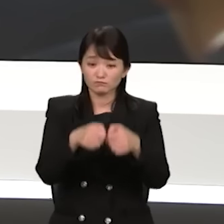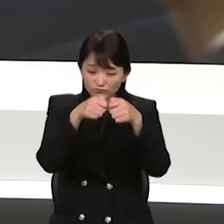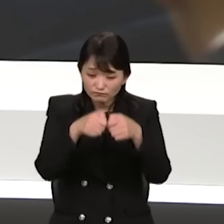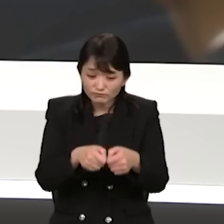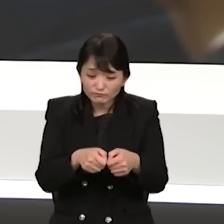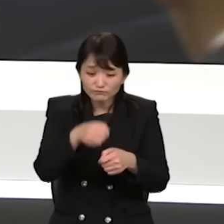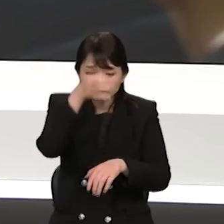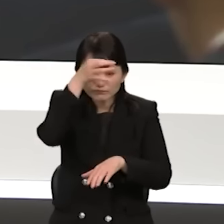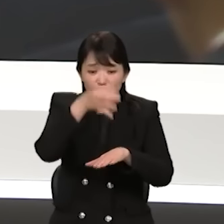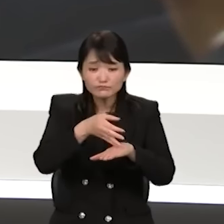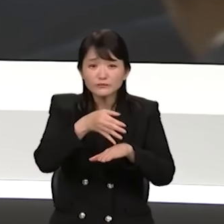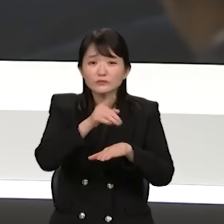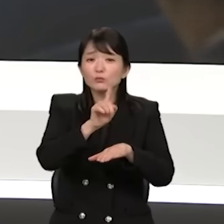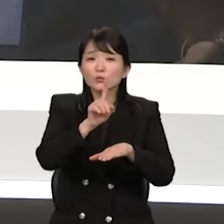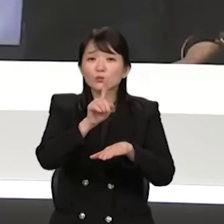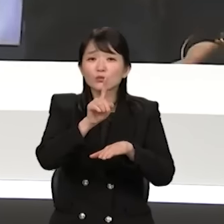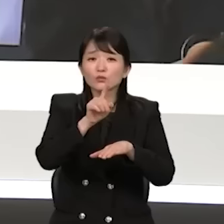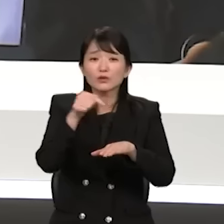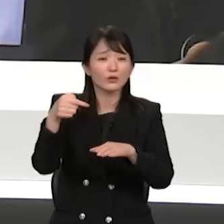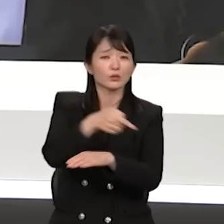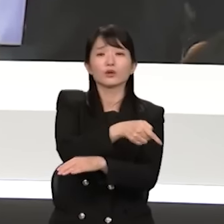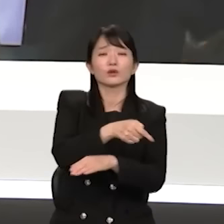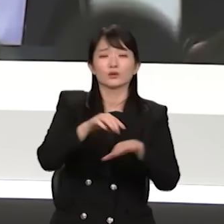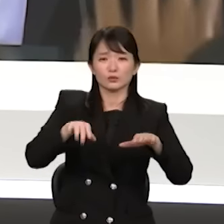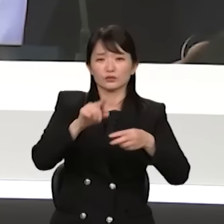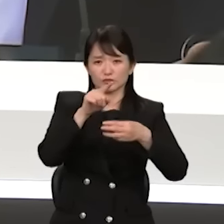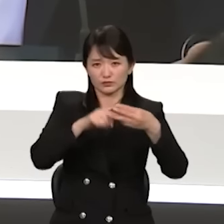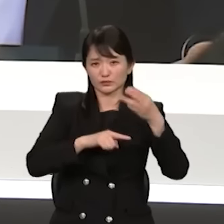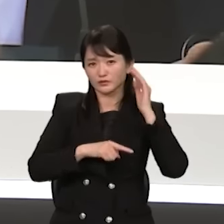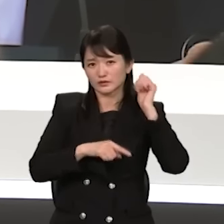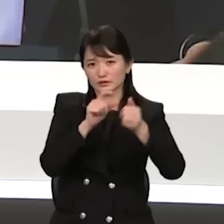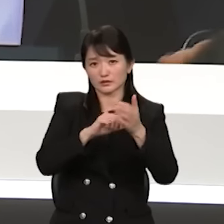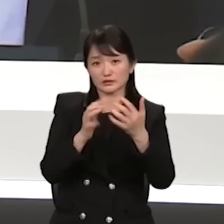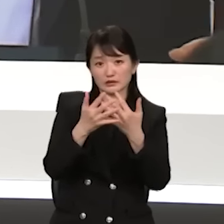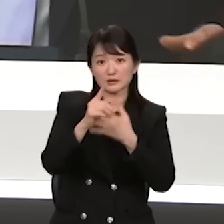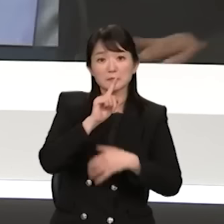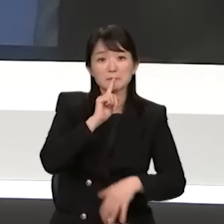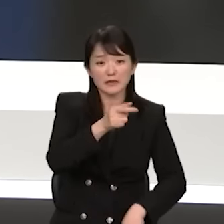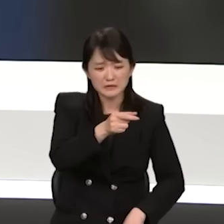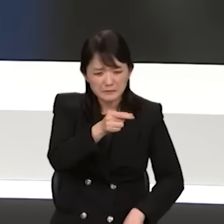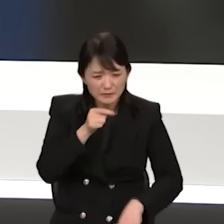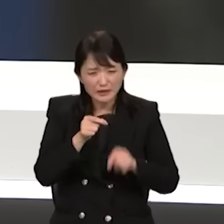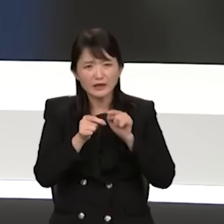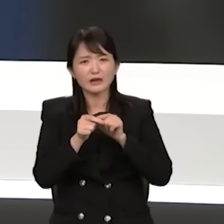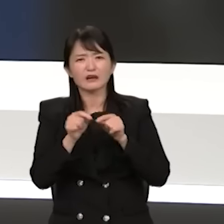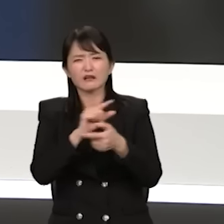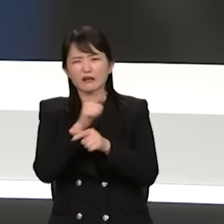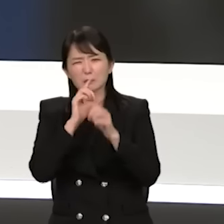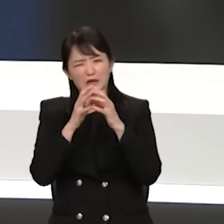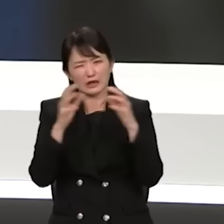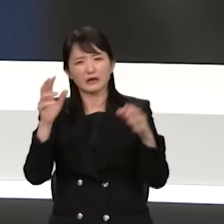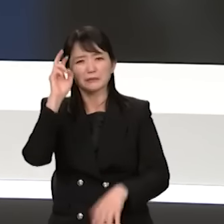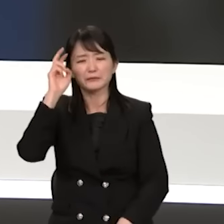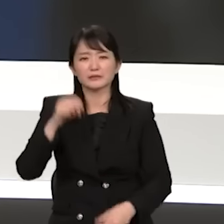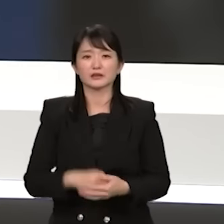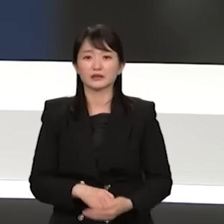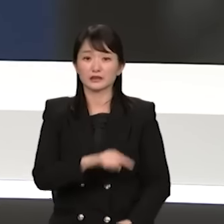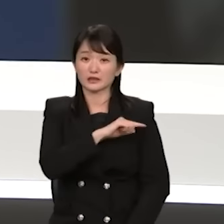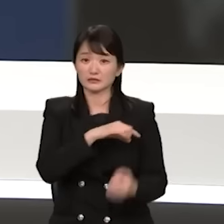구체적으로 뭘 사과한 것이냐. 이것 외에도 오늘 윤 대통령의 기자회견 발언을 두고는 여러 논란이 예상됩니다.